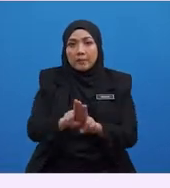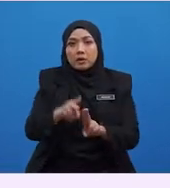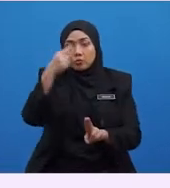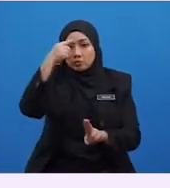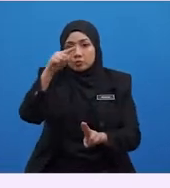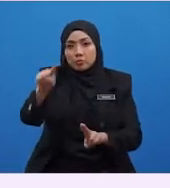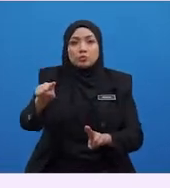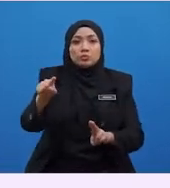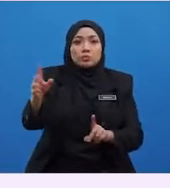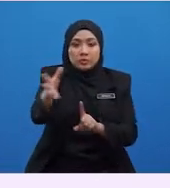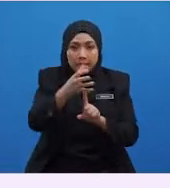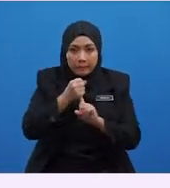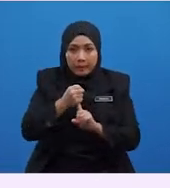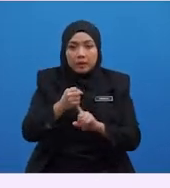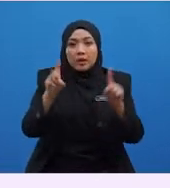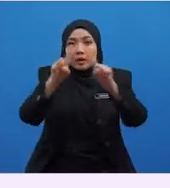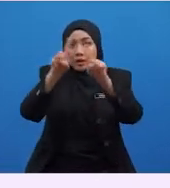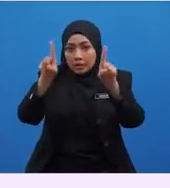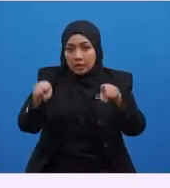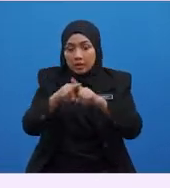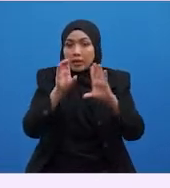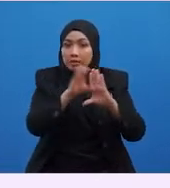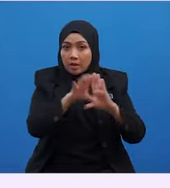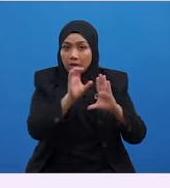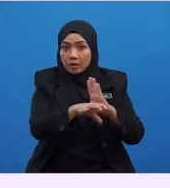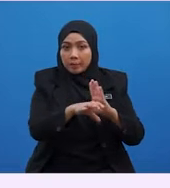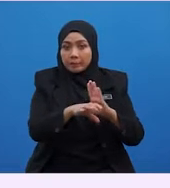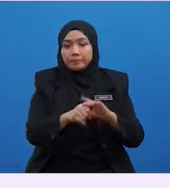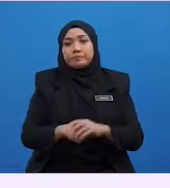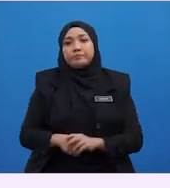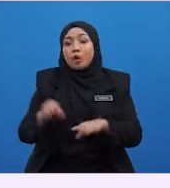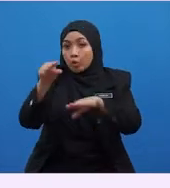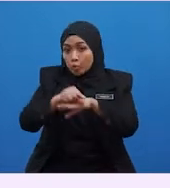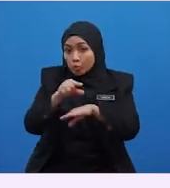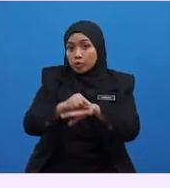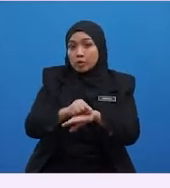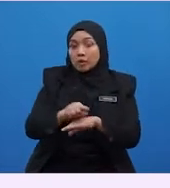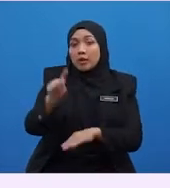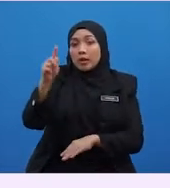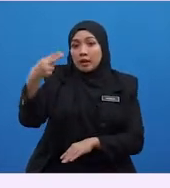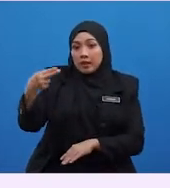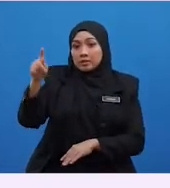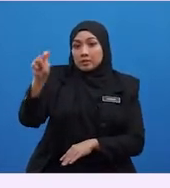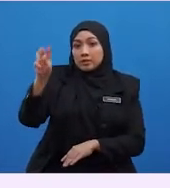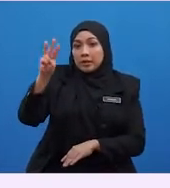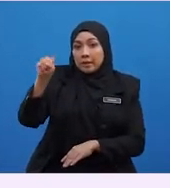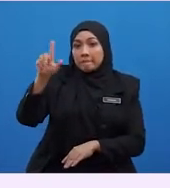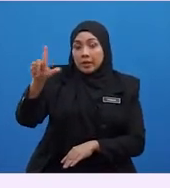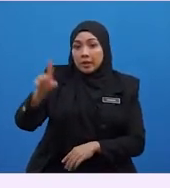data. Untuk membina halaman carian, gunakan kod HTML bersama kod